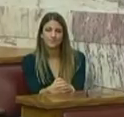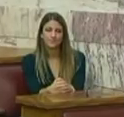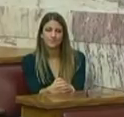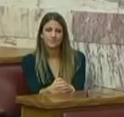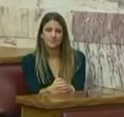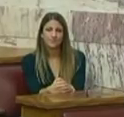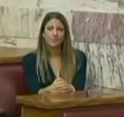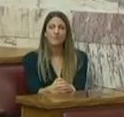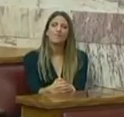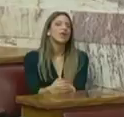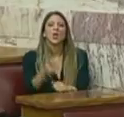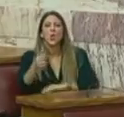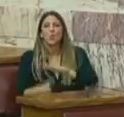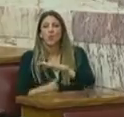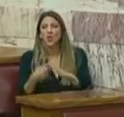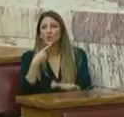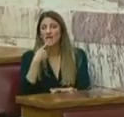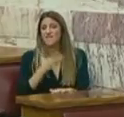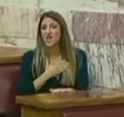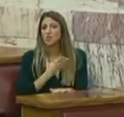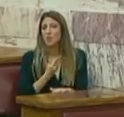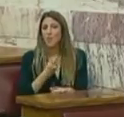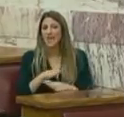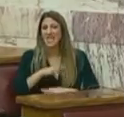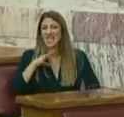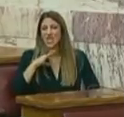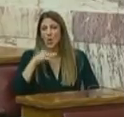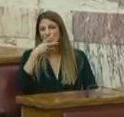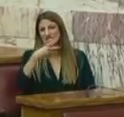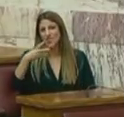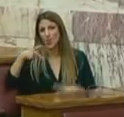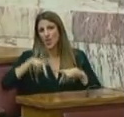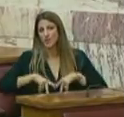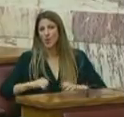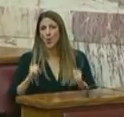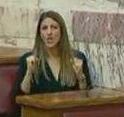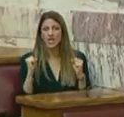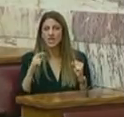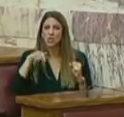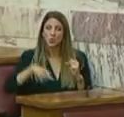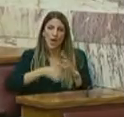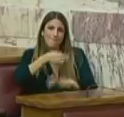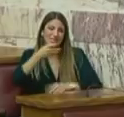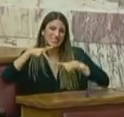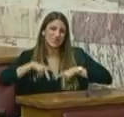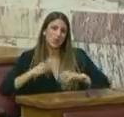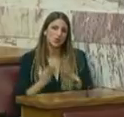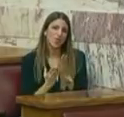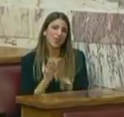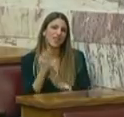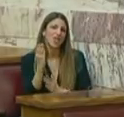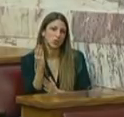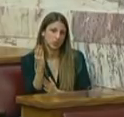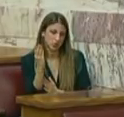Ευχαριστούμε τον Υπουργό Υγείας, κύριο Ανδρέα Ξανθό. Το λόγο τώρα έχει ο Σταύρος Κοντονής, Υπουργός Δικαιοσύνης, Διαφάνειας και